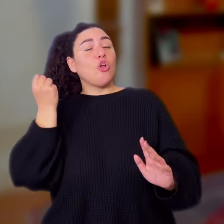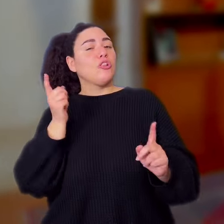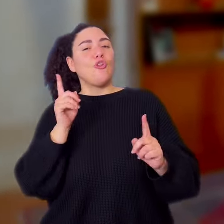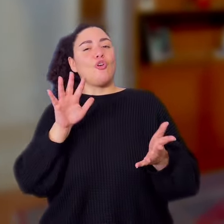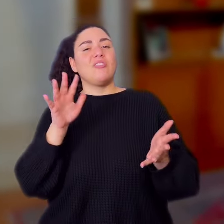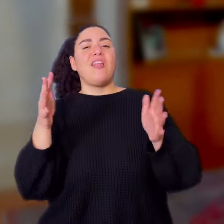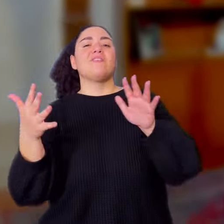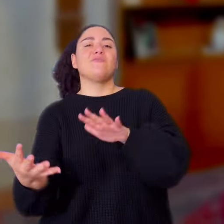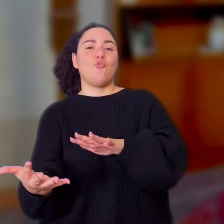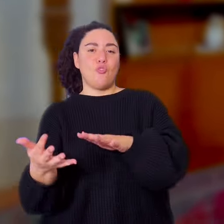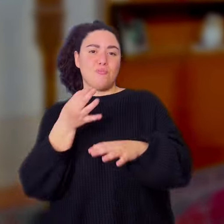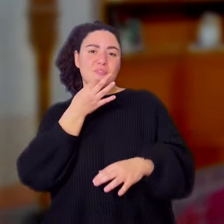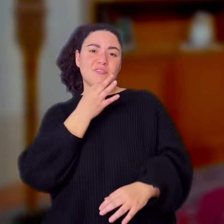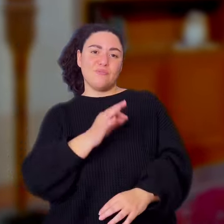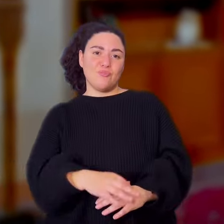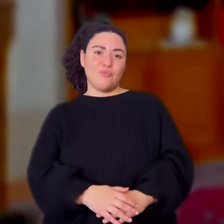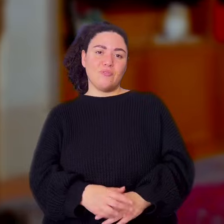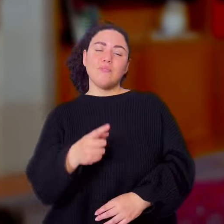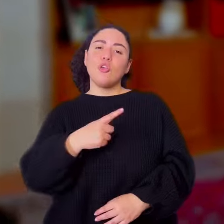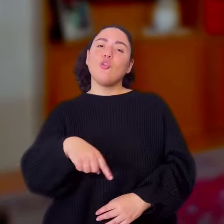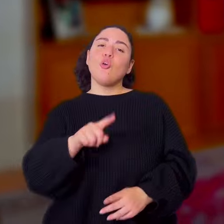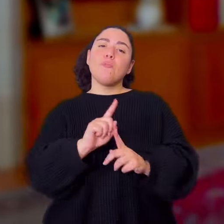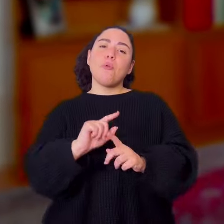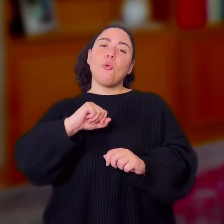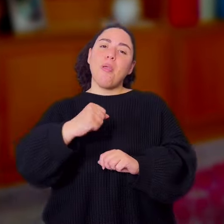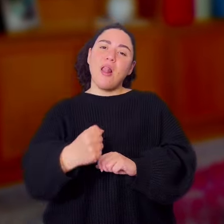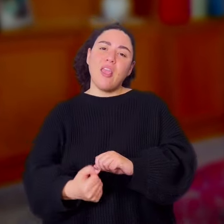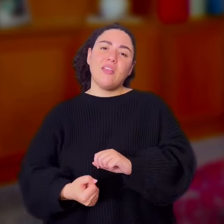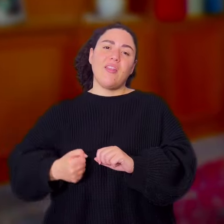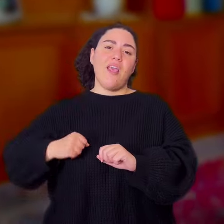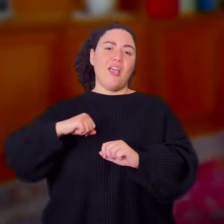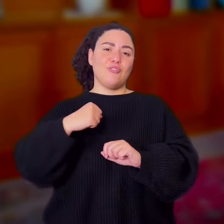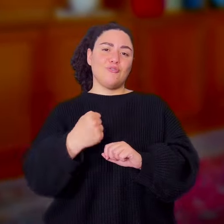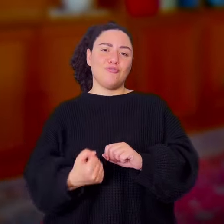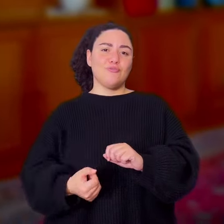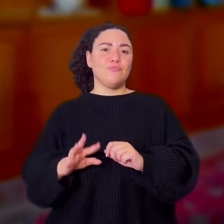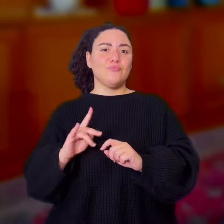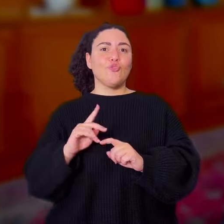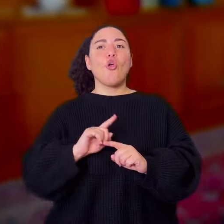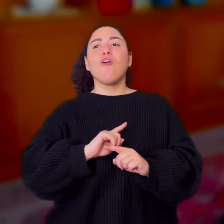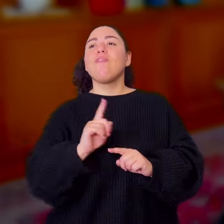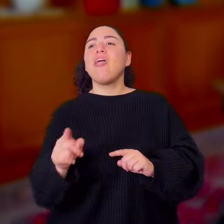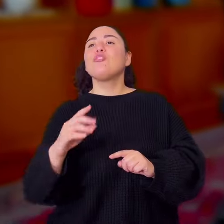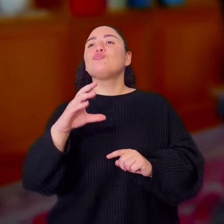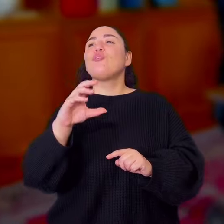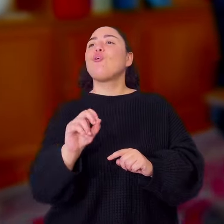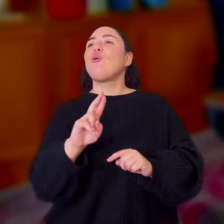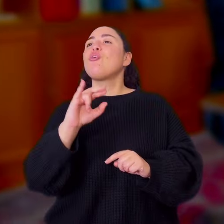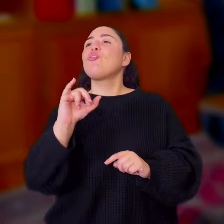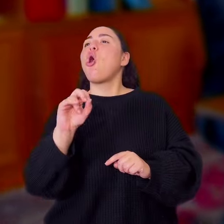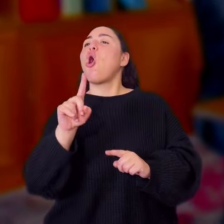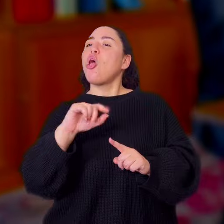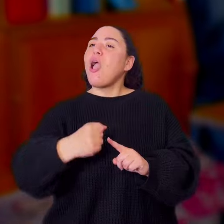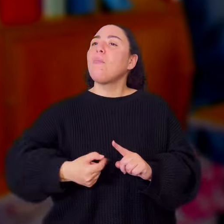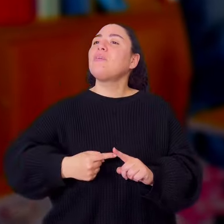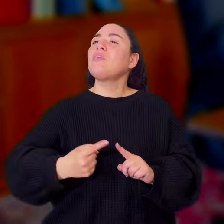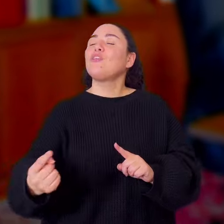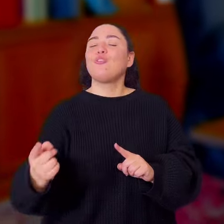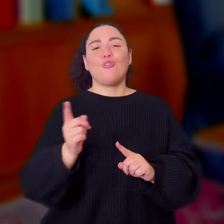ma trasformata siamo in cammino in cammino Non verso Coviolo tanto per